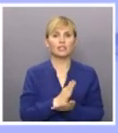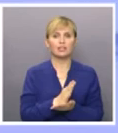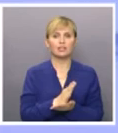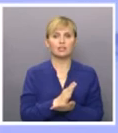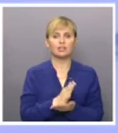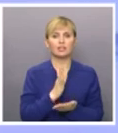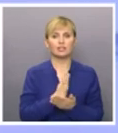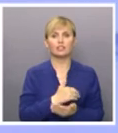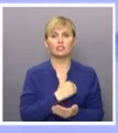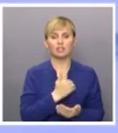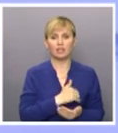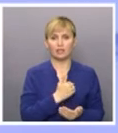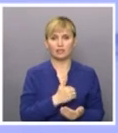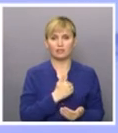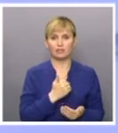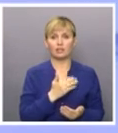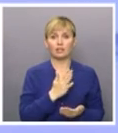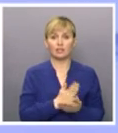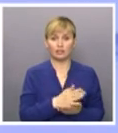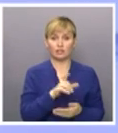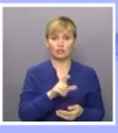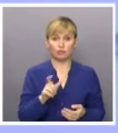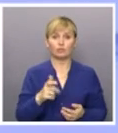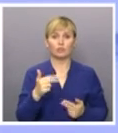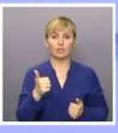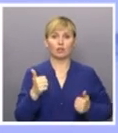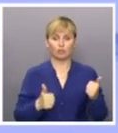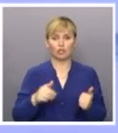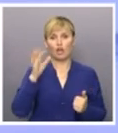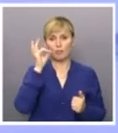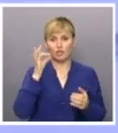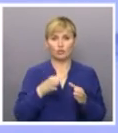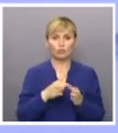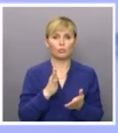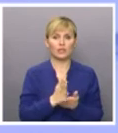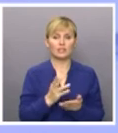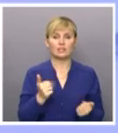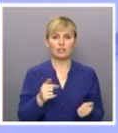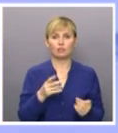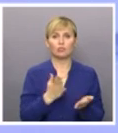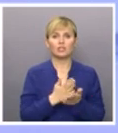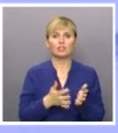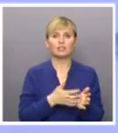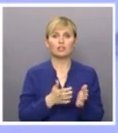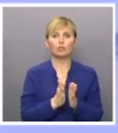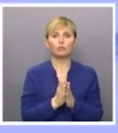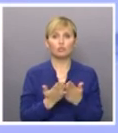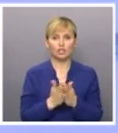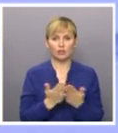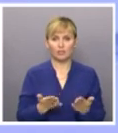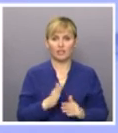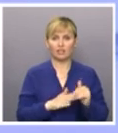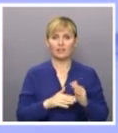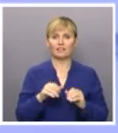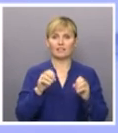Нет желания у людей всем. Есть люди, там конкурс, есть даже коммерческие группы, да, но есть недостаток учебников, есть недостаток